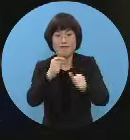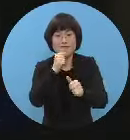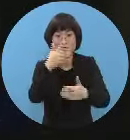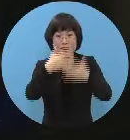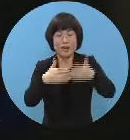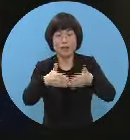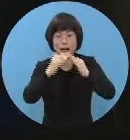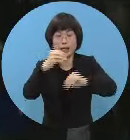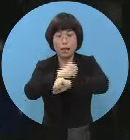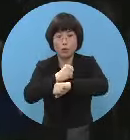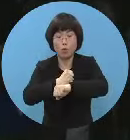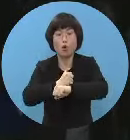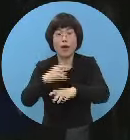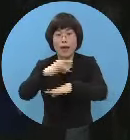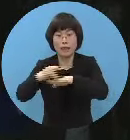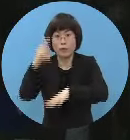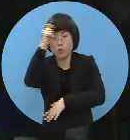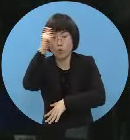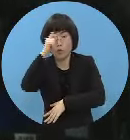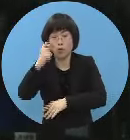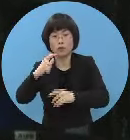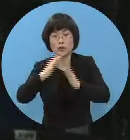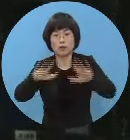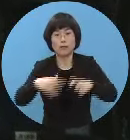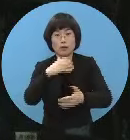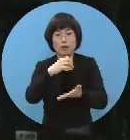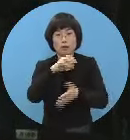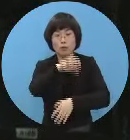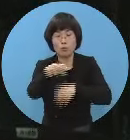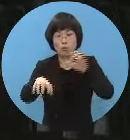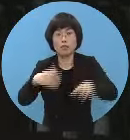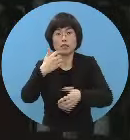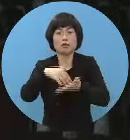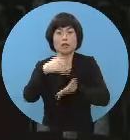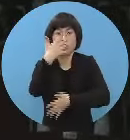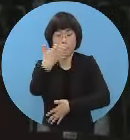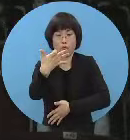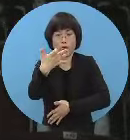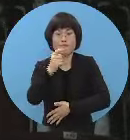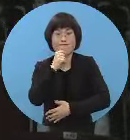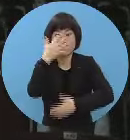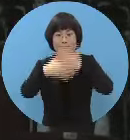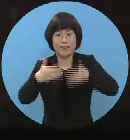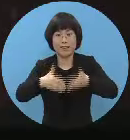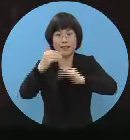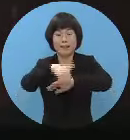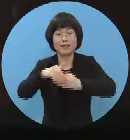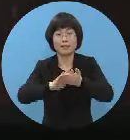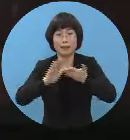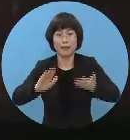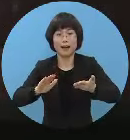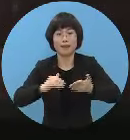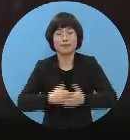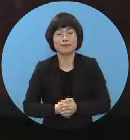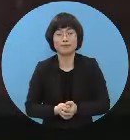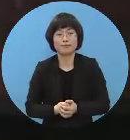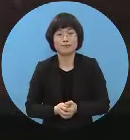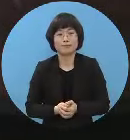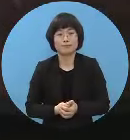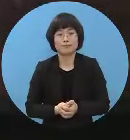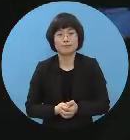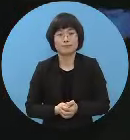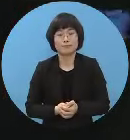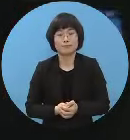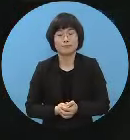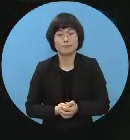예정이며 고흥과 해남, 광양 등 도내 19개 시군에도 작은 영화관이 건립될 계획입니다. 지금까지 간추린